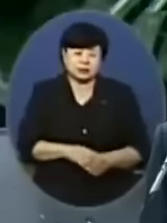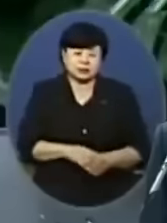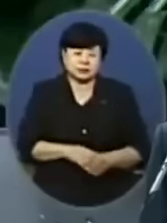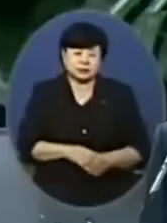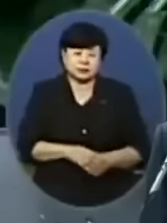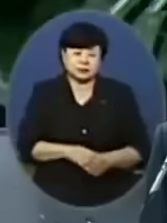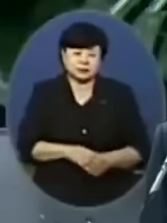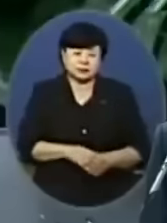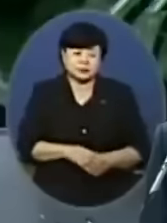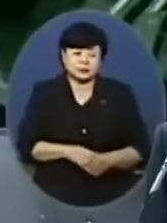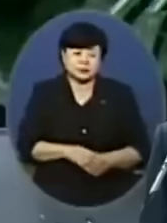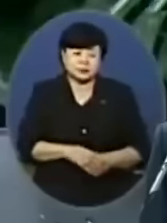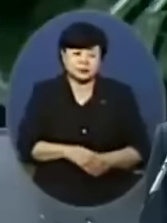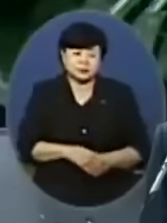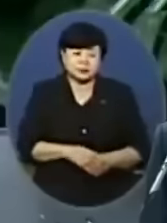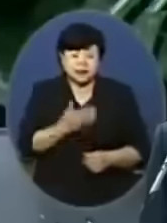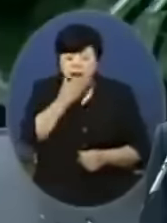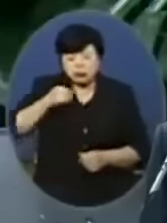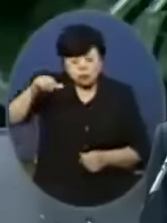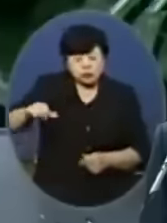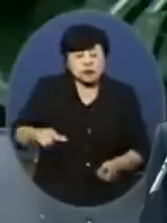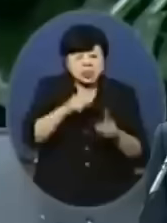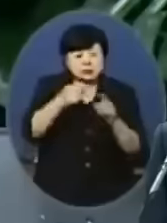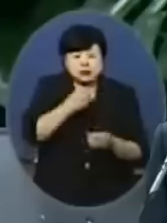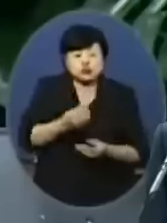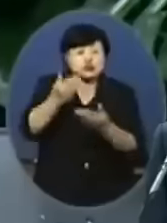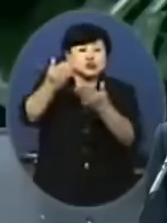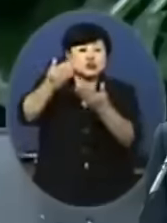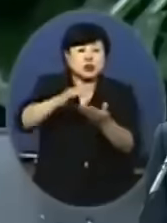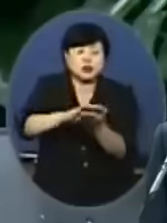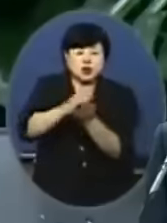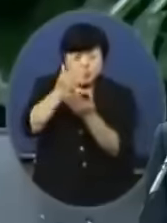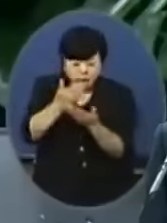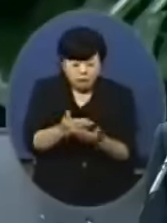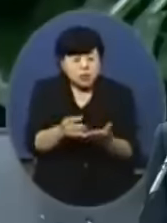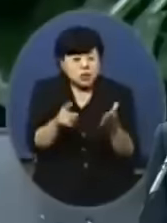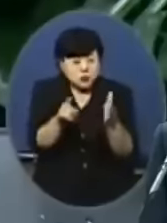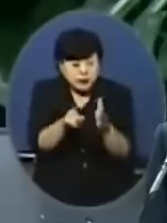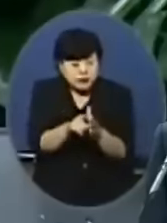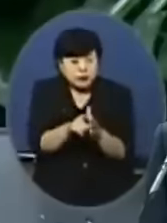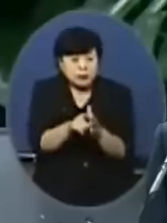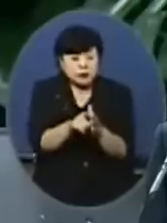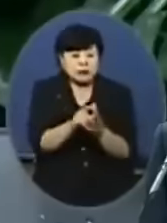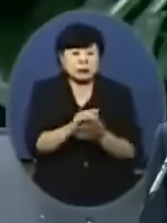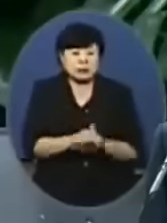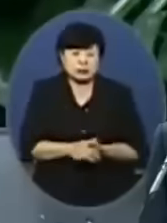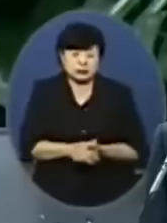것입니다. 이 저주의 삶을 축복의 삶으로 변화시키기 위해서